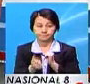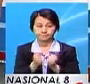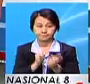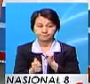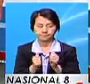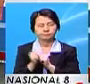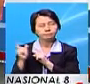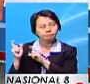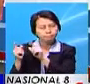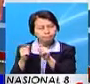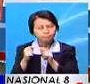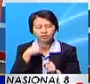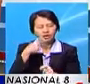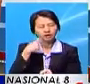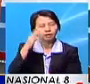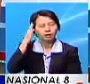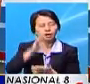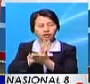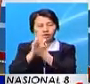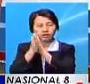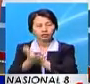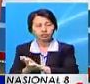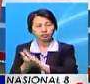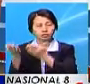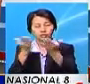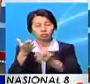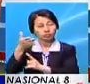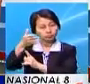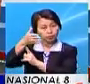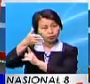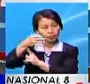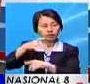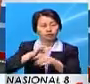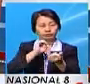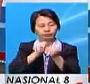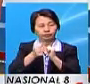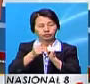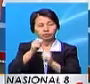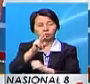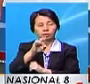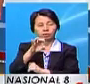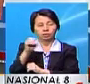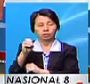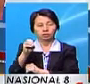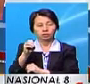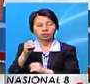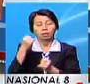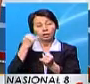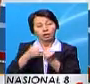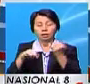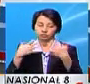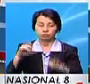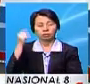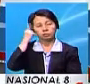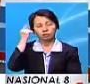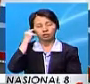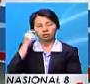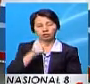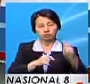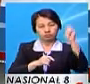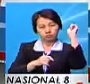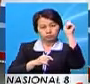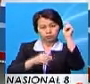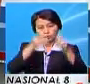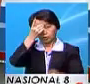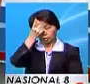us Siapa yang bakal menjadi pembawa bendera di sukan olimpik R ogos Ini akhirnya terjawab jago bermintta negara